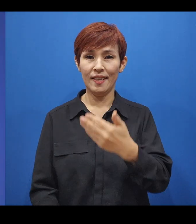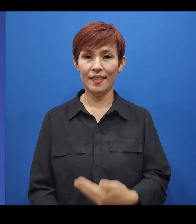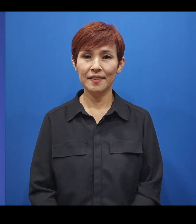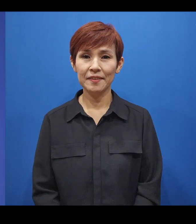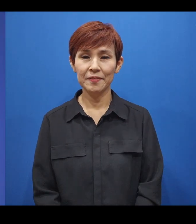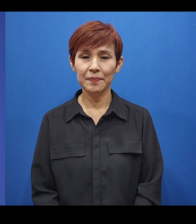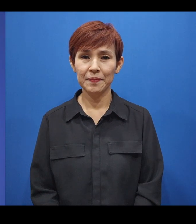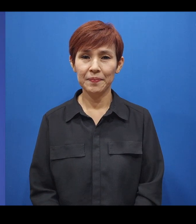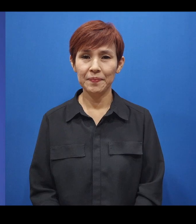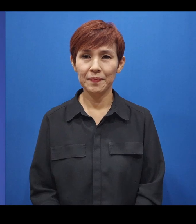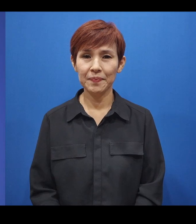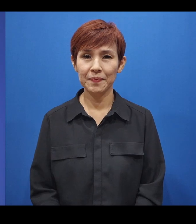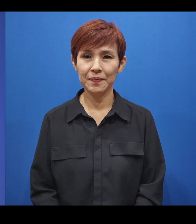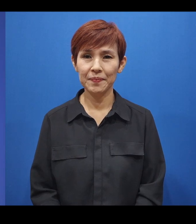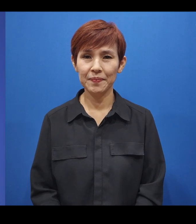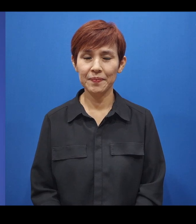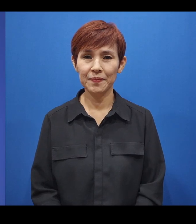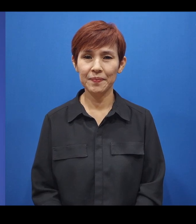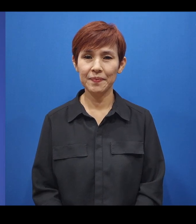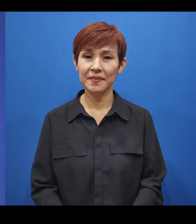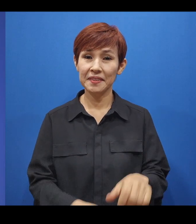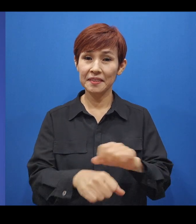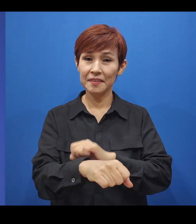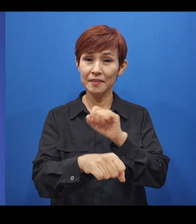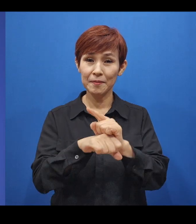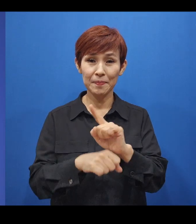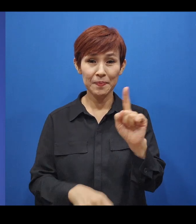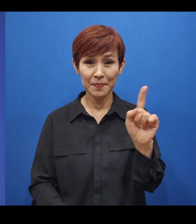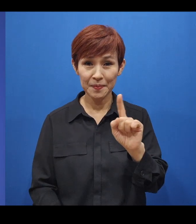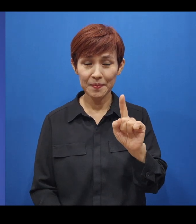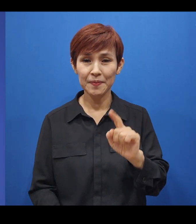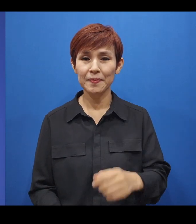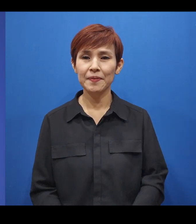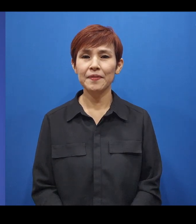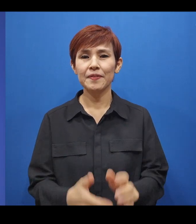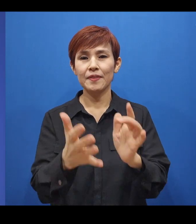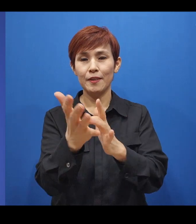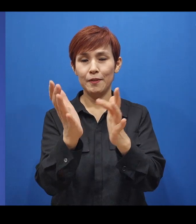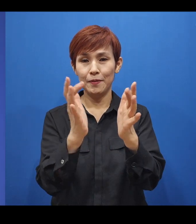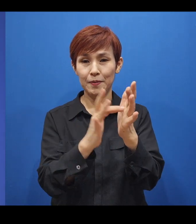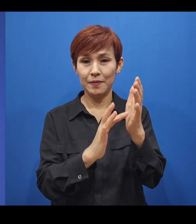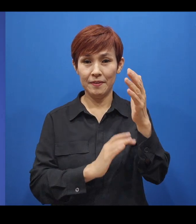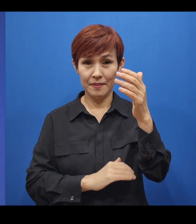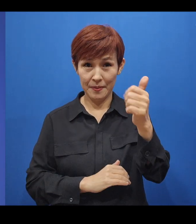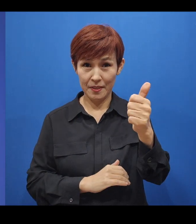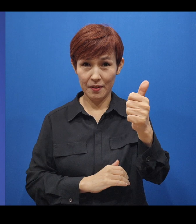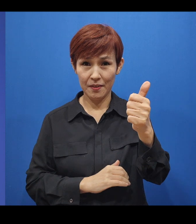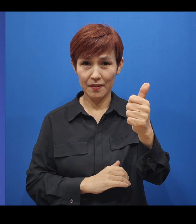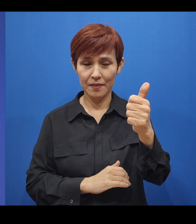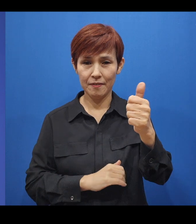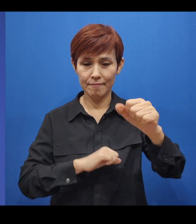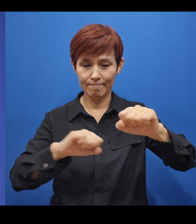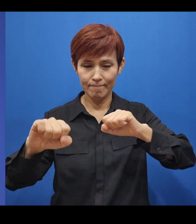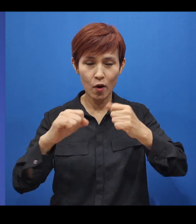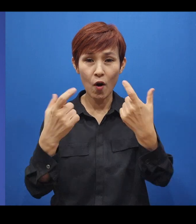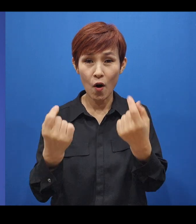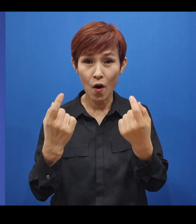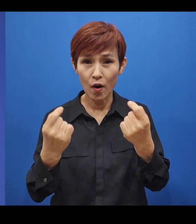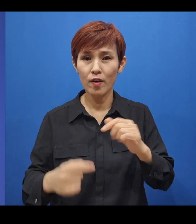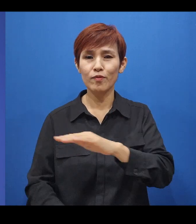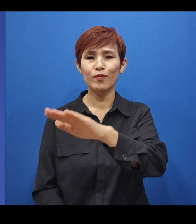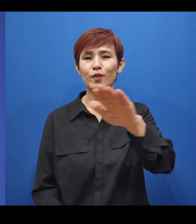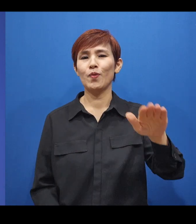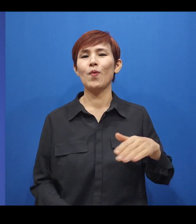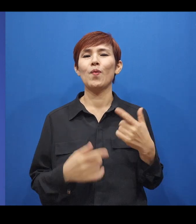있습니다. 이런 사람들에게는 특징이 나타나는데요. 예수께서 이 땅에서 그러하심과 같이